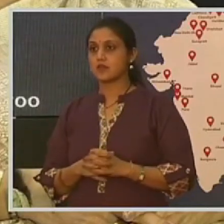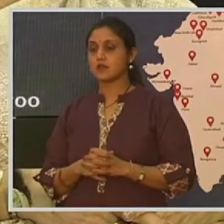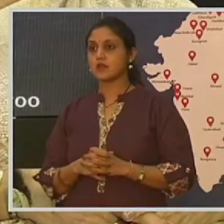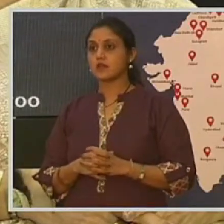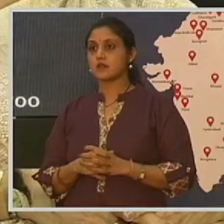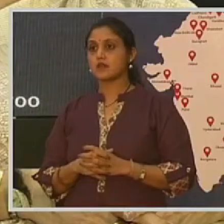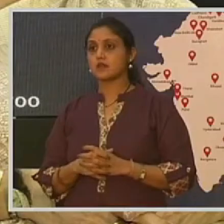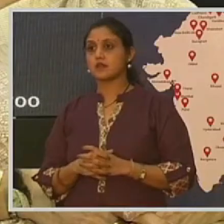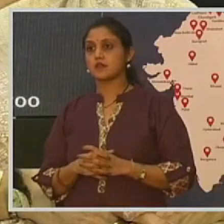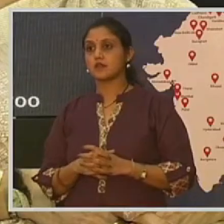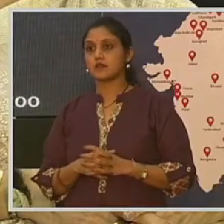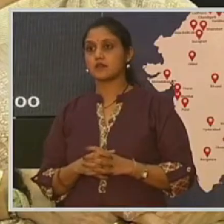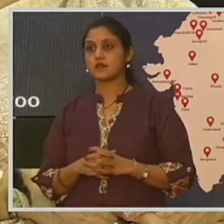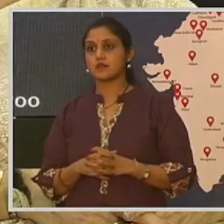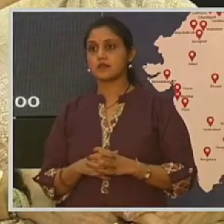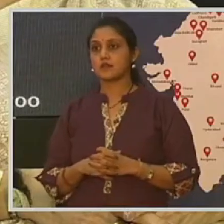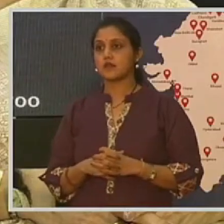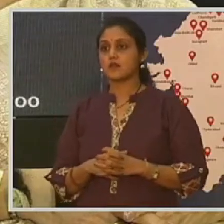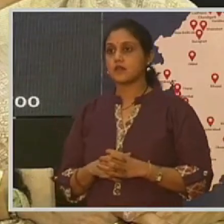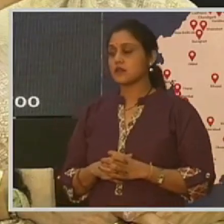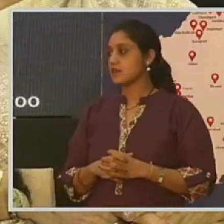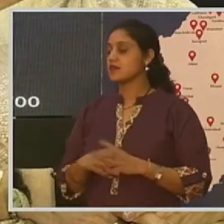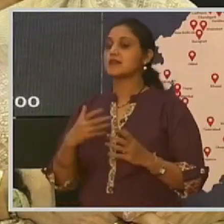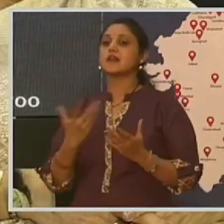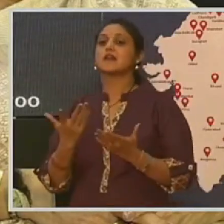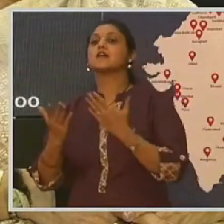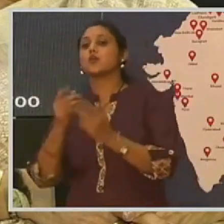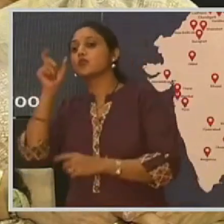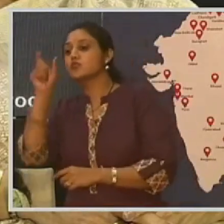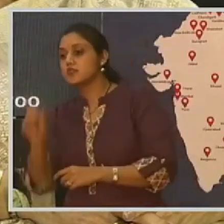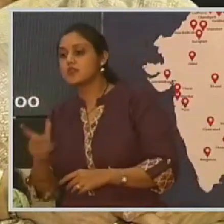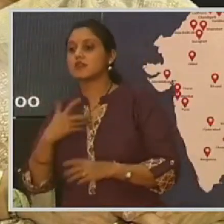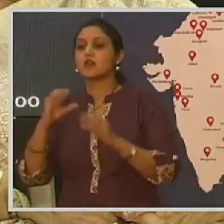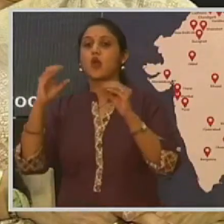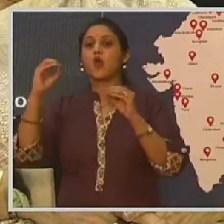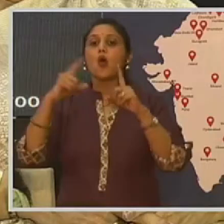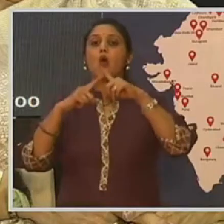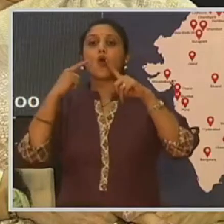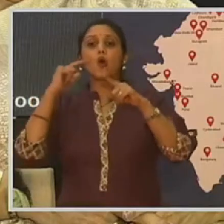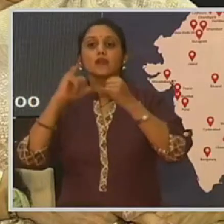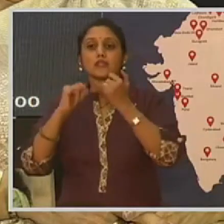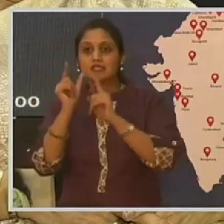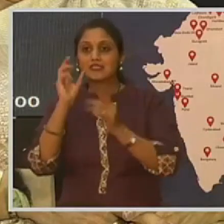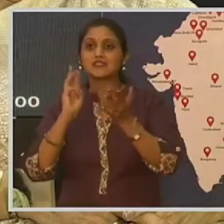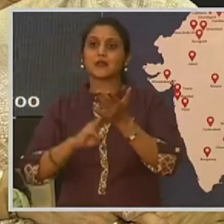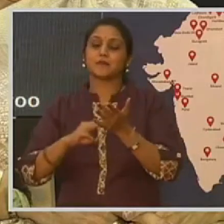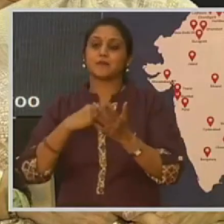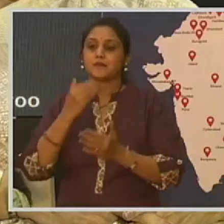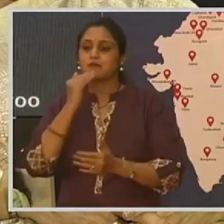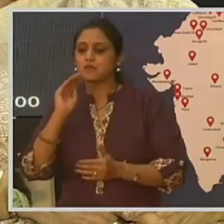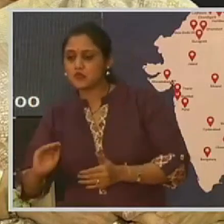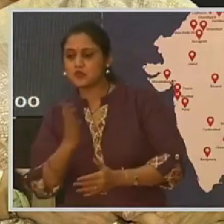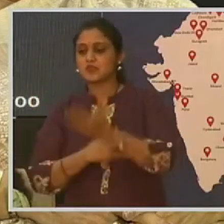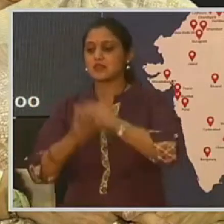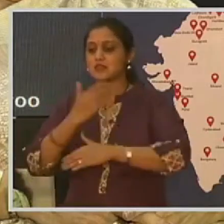द चिल्ड्रन, द पर्सन विथ ऑटिज़म एंड ऑल, जहाँ पर सोशल कम्युनिकेशन डिसऑर्डर्स हैं, वहाँ पर